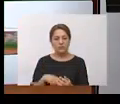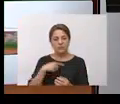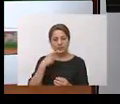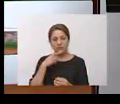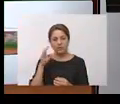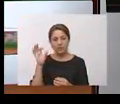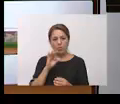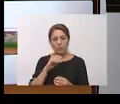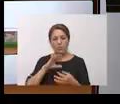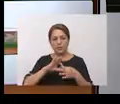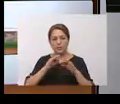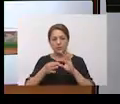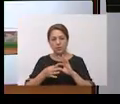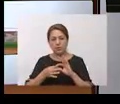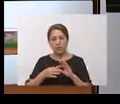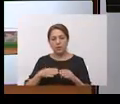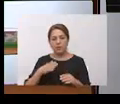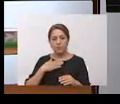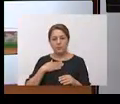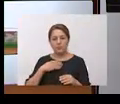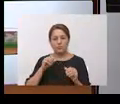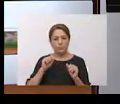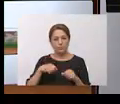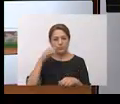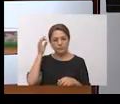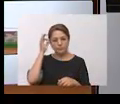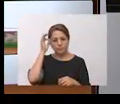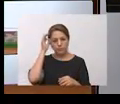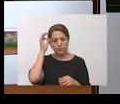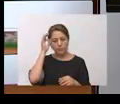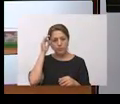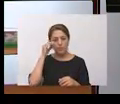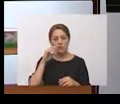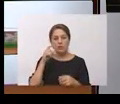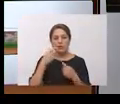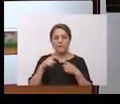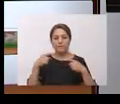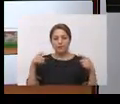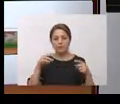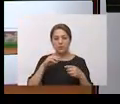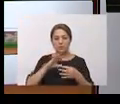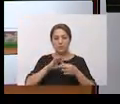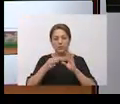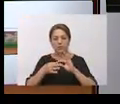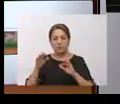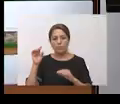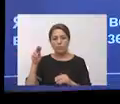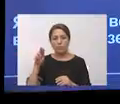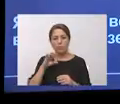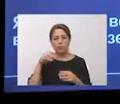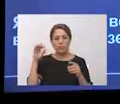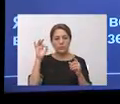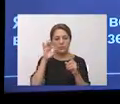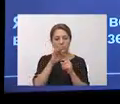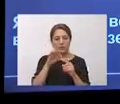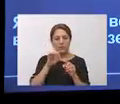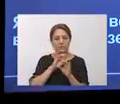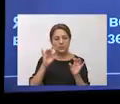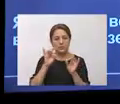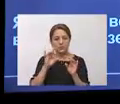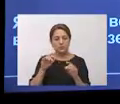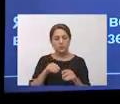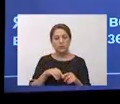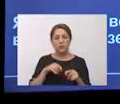о предложении, мы с вами не можем не вспомнить виды предложений по цели высказывания. По цели